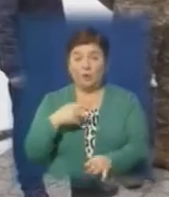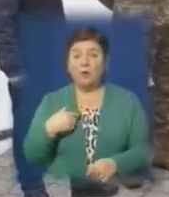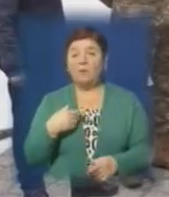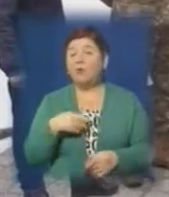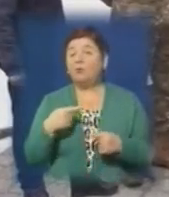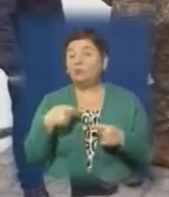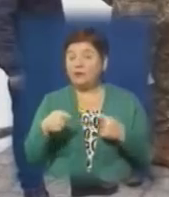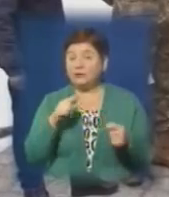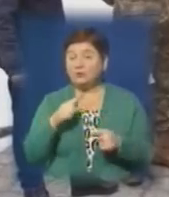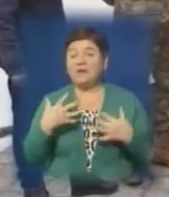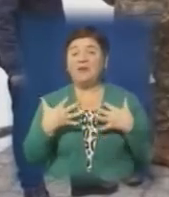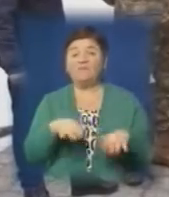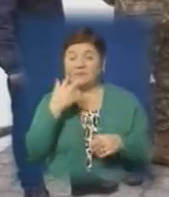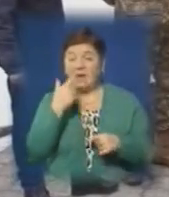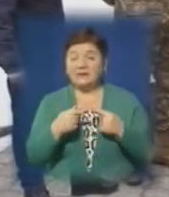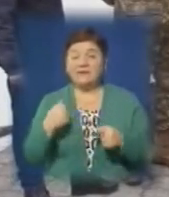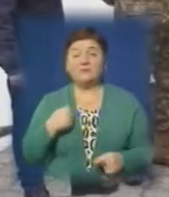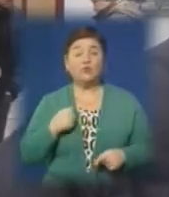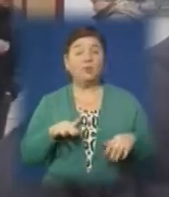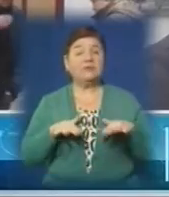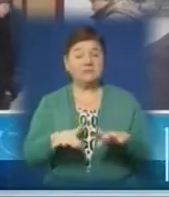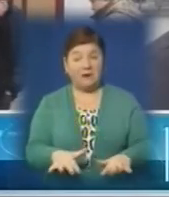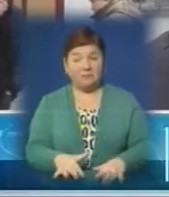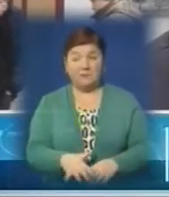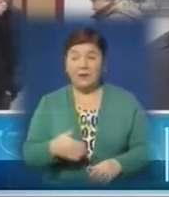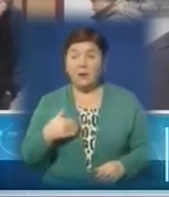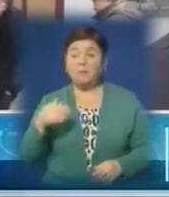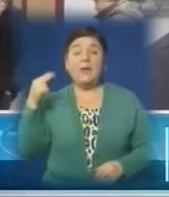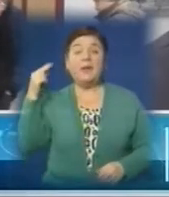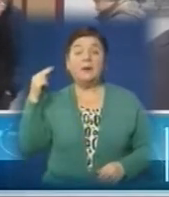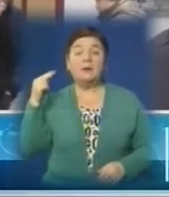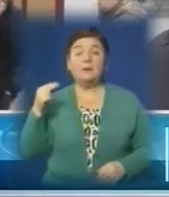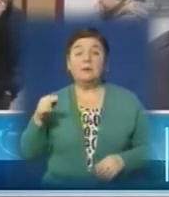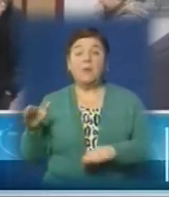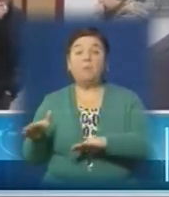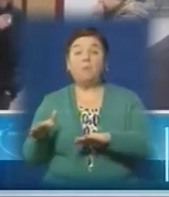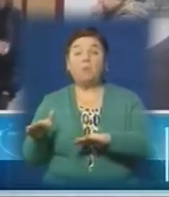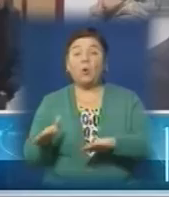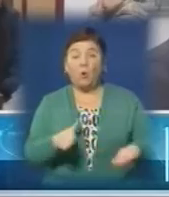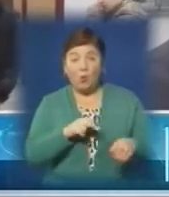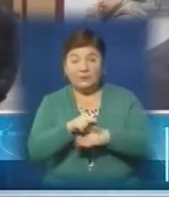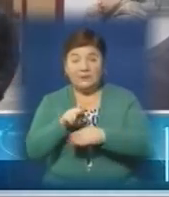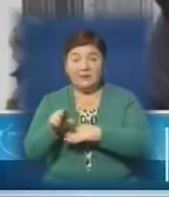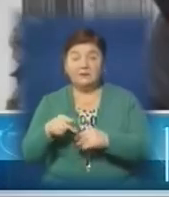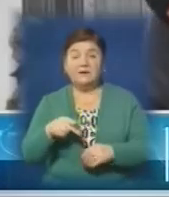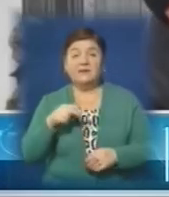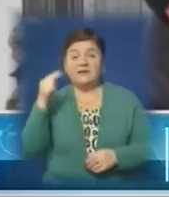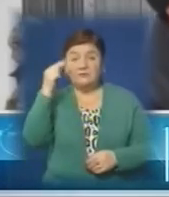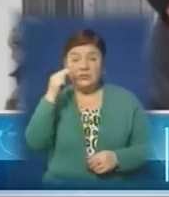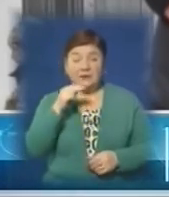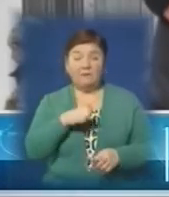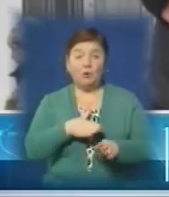аби вони не втратили навики військової справи. Ми проходили навчання в Чернігівській області на полігоні,